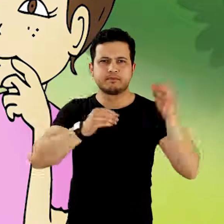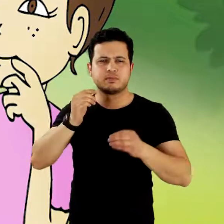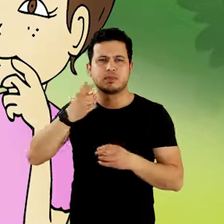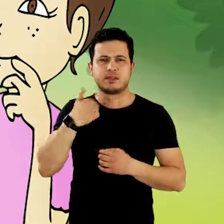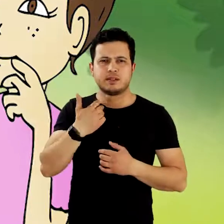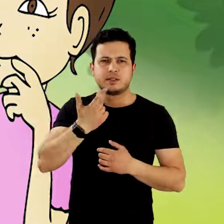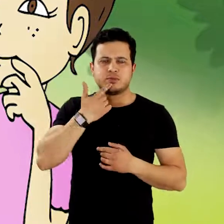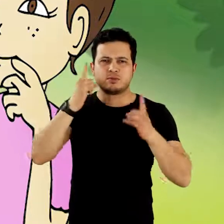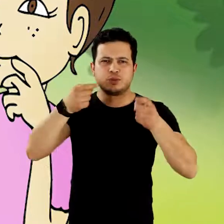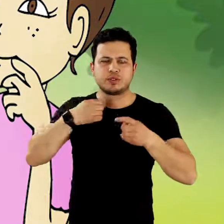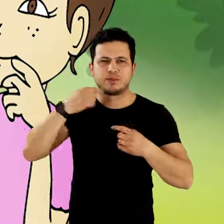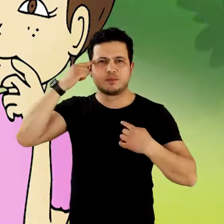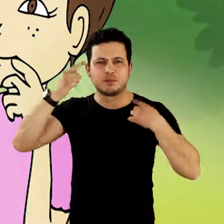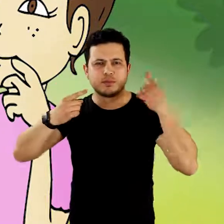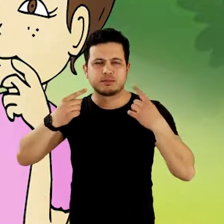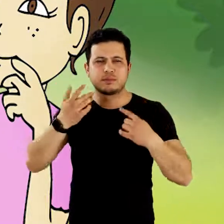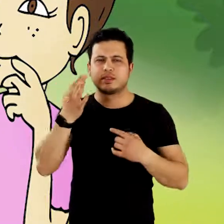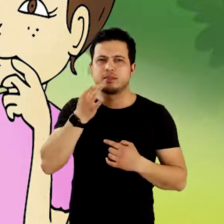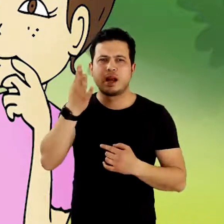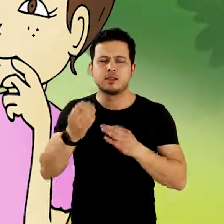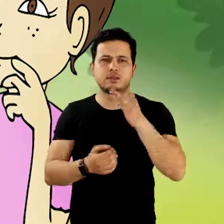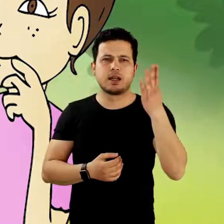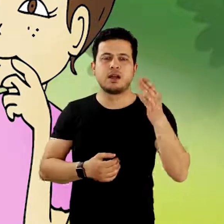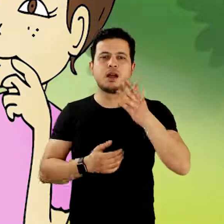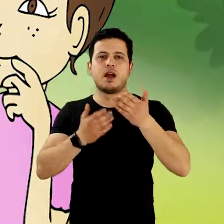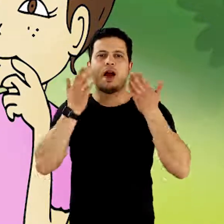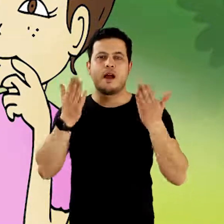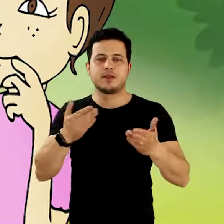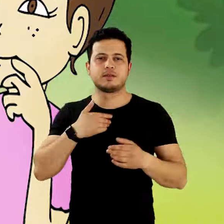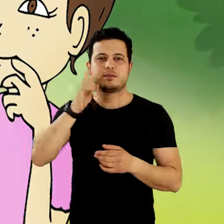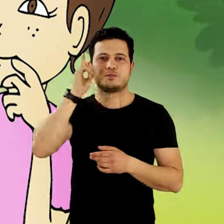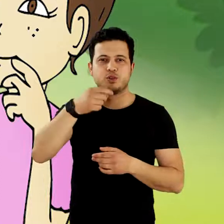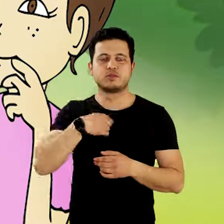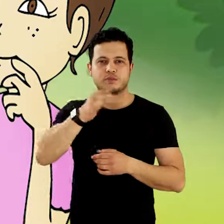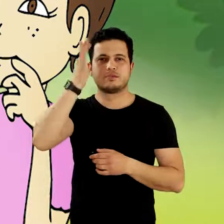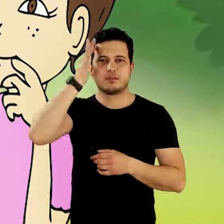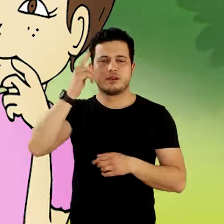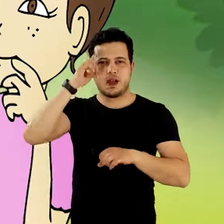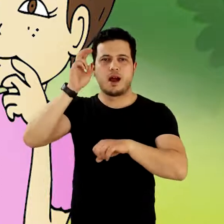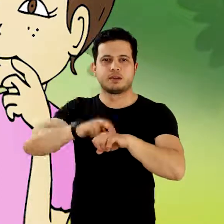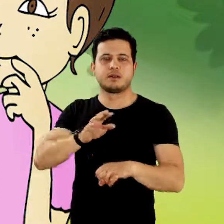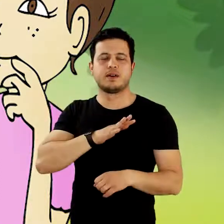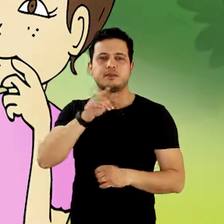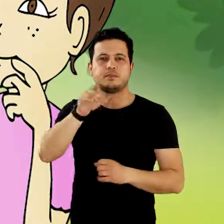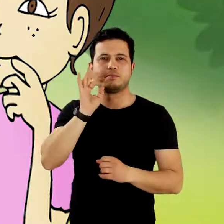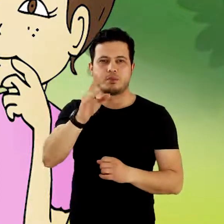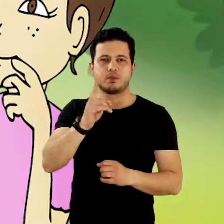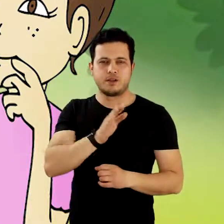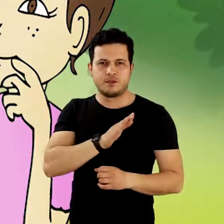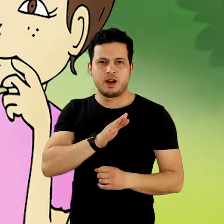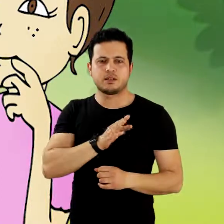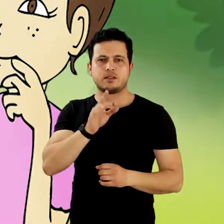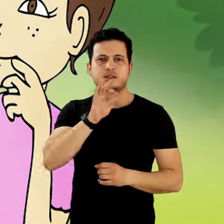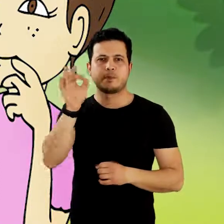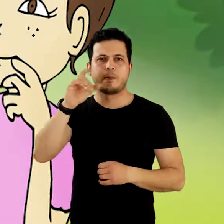Derimin ucunda Kolos muydu, Kalas mıydı? Neydi anne? Evet. Tamam hatırladım. Öyle bir şeydi sanki.